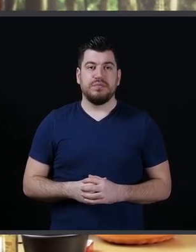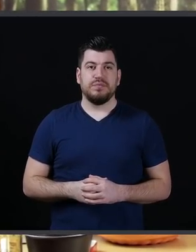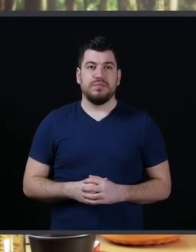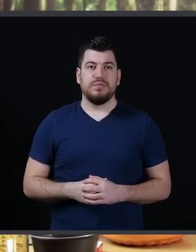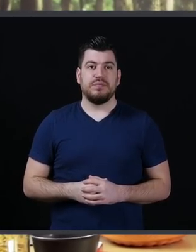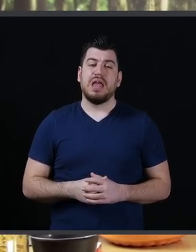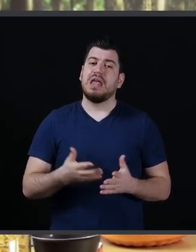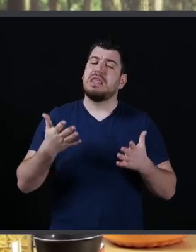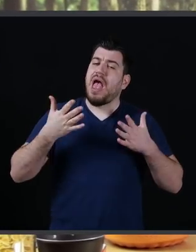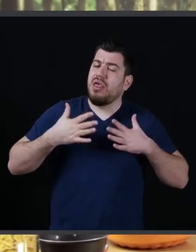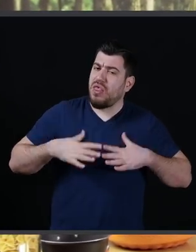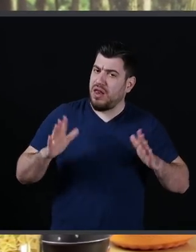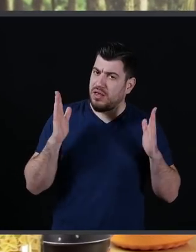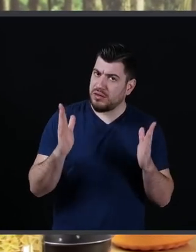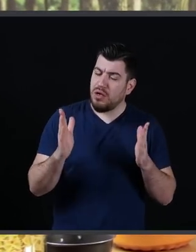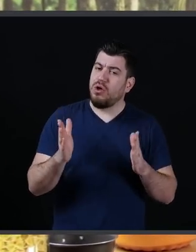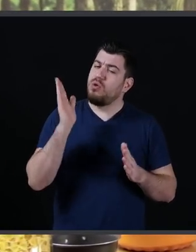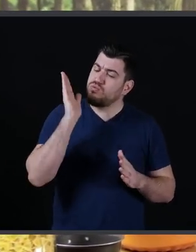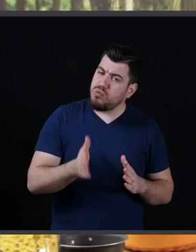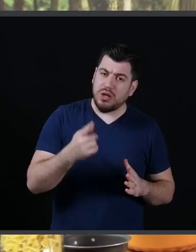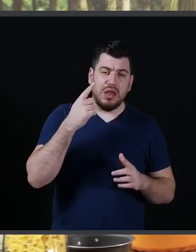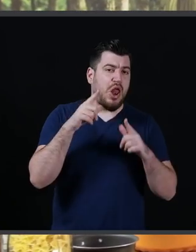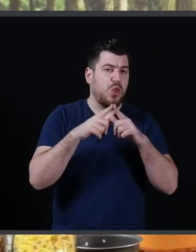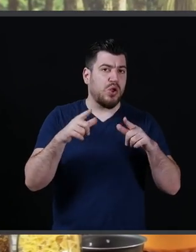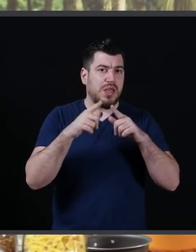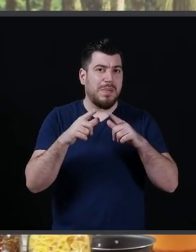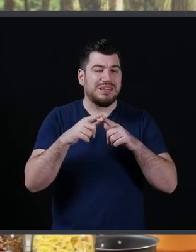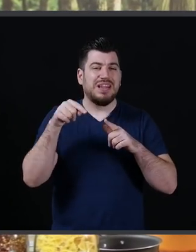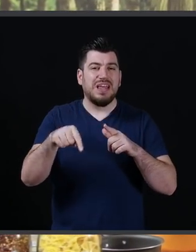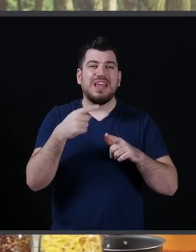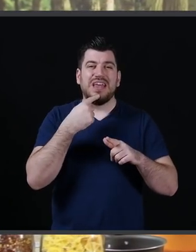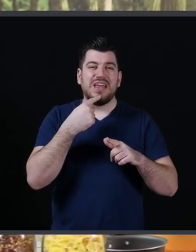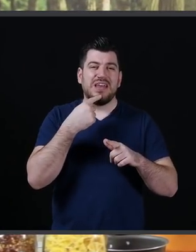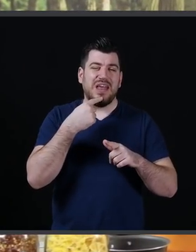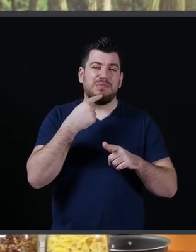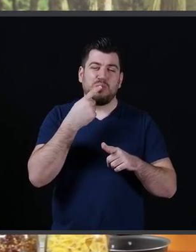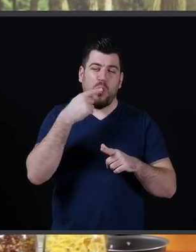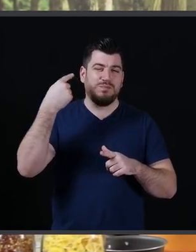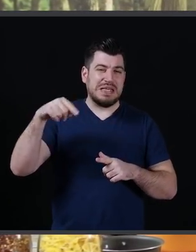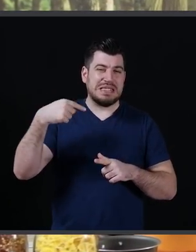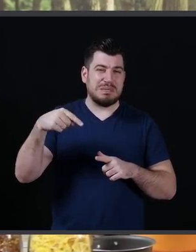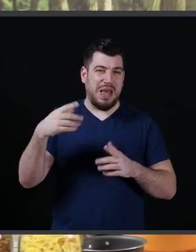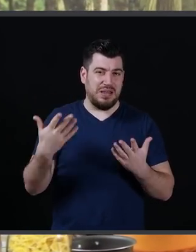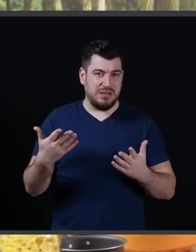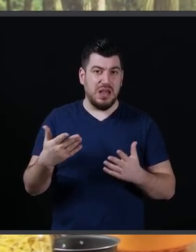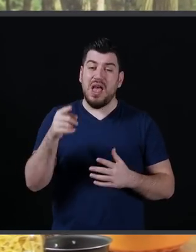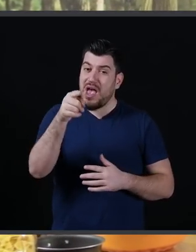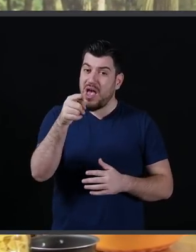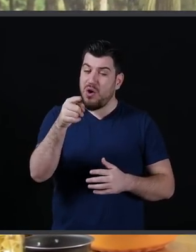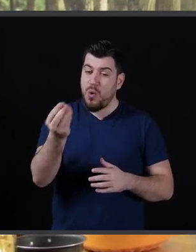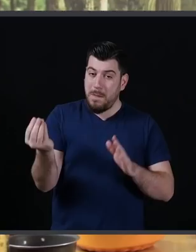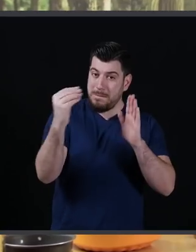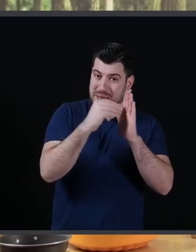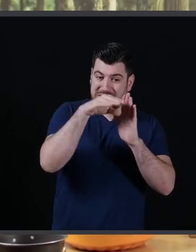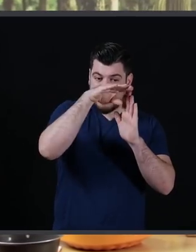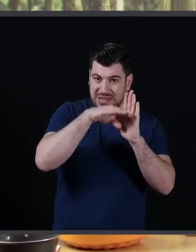Θα ήθελα να το δοκιμάσετε Είναι το 5 Spice το δικό μου Αυτό που κάνω εγώ Δεν θα σας το βάλω σε συνταγή κατευθείαν Αλλά μέσα στο site μου το έχω Θα μπείτε στις